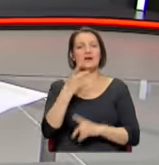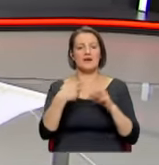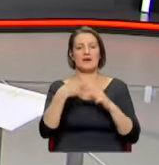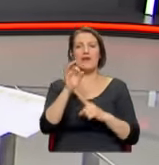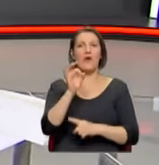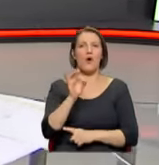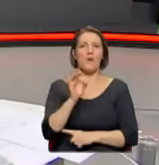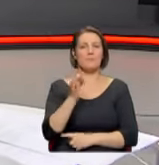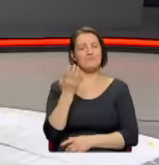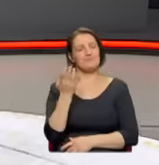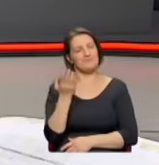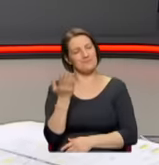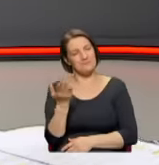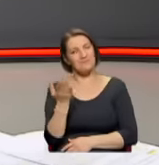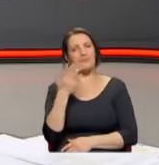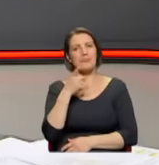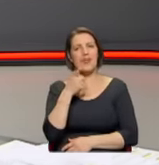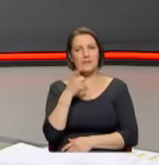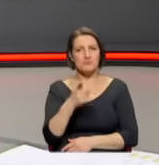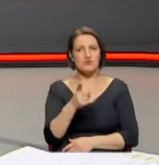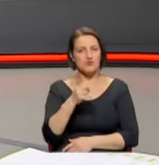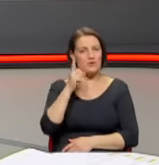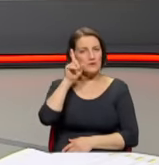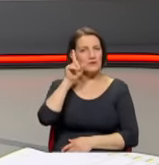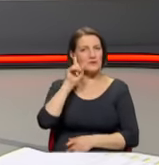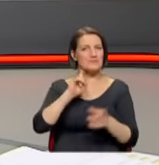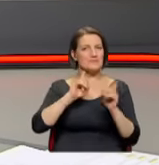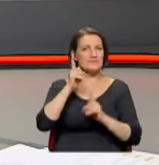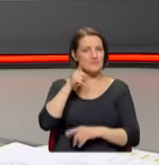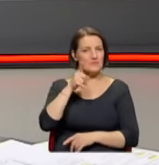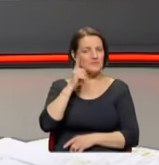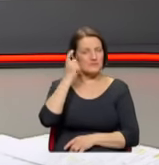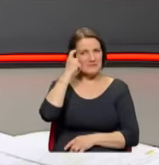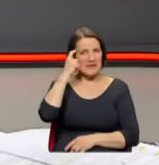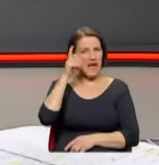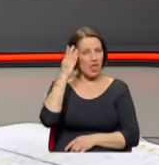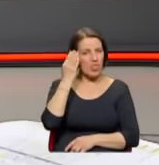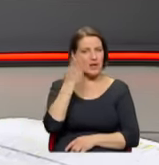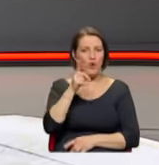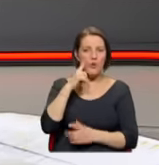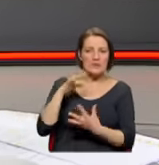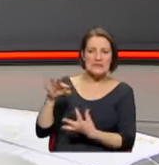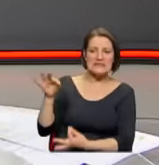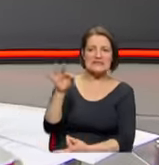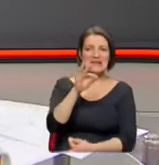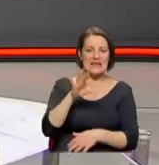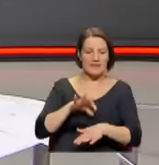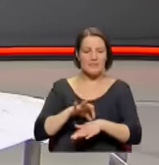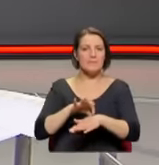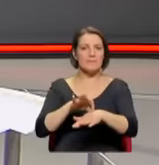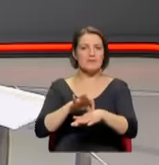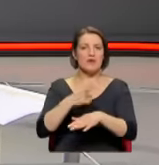bahsediyor. Yani bu kıvrak zekayı da anlayın ya. Yani o insanları temsil